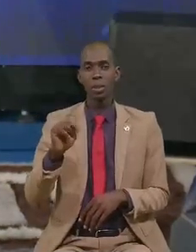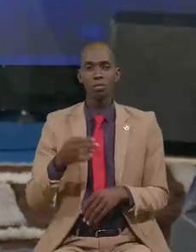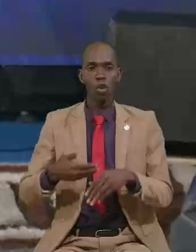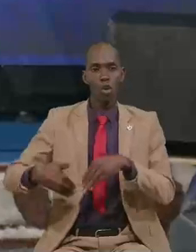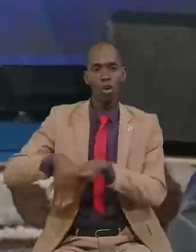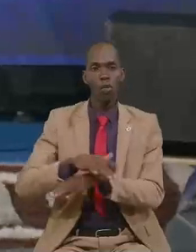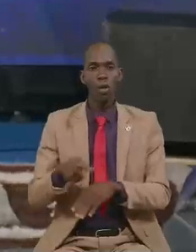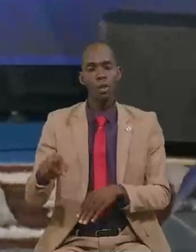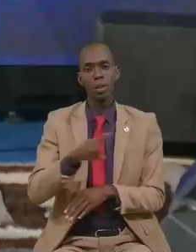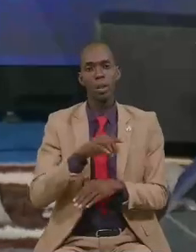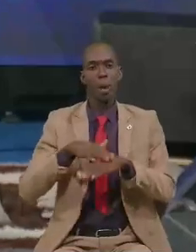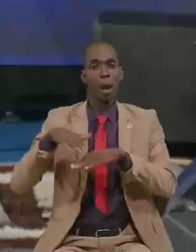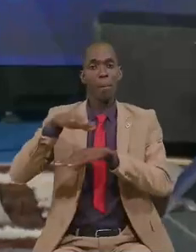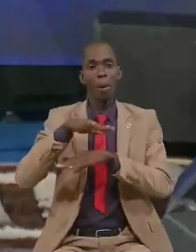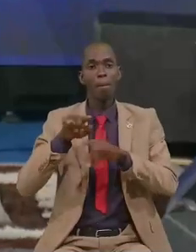d'esprit.